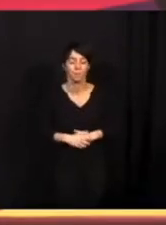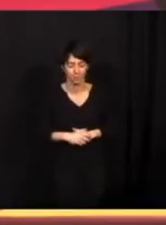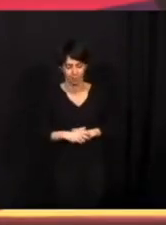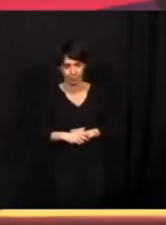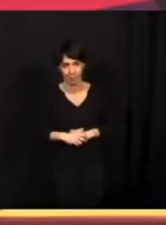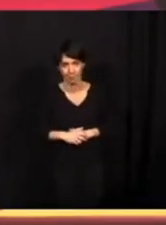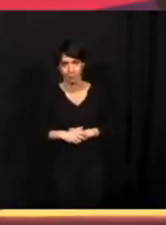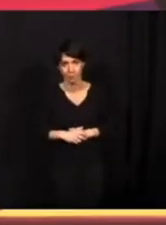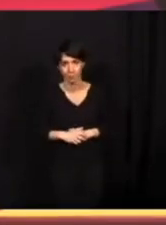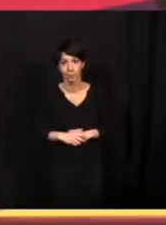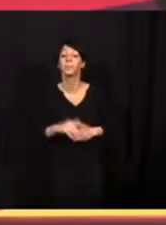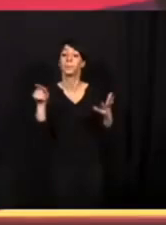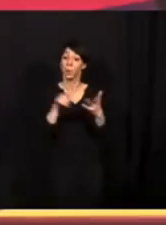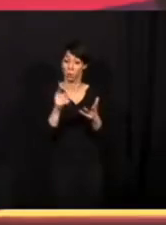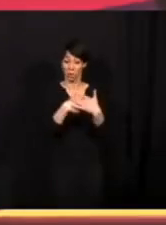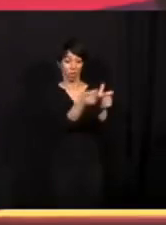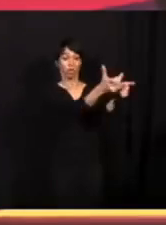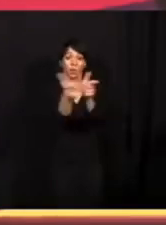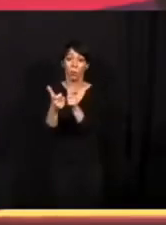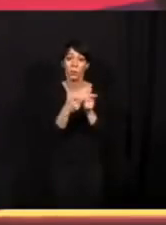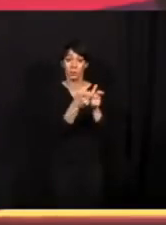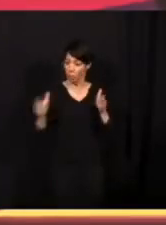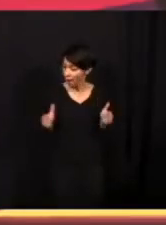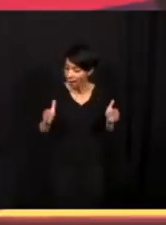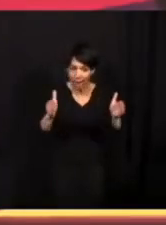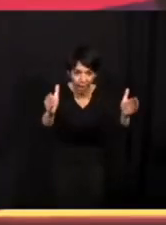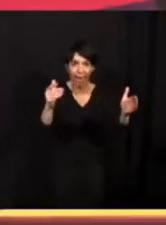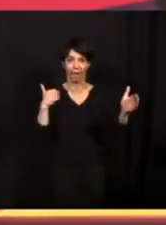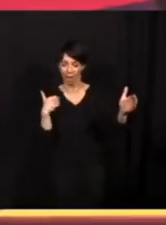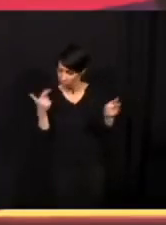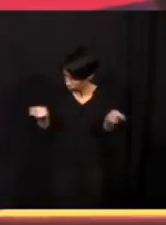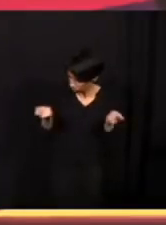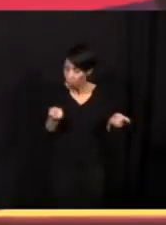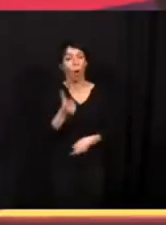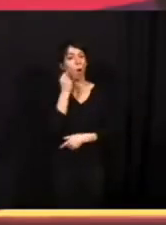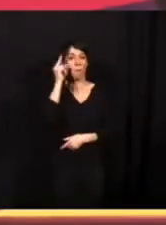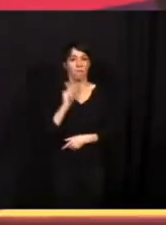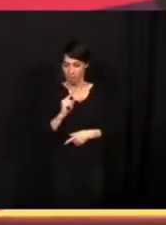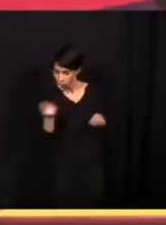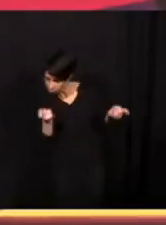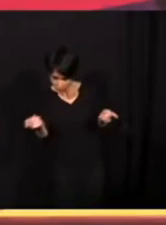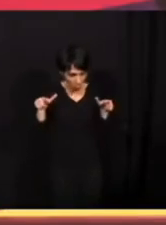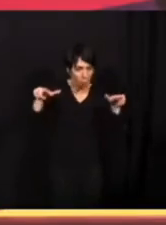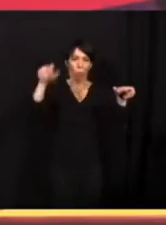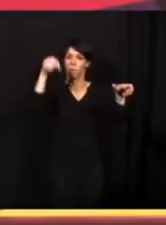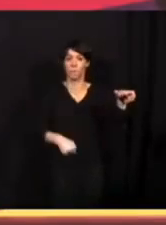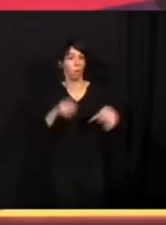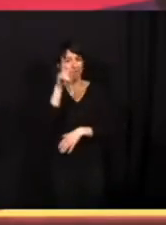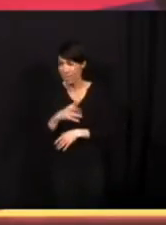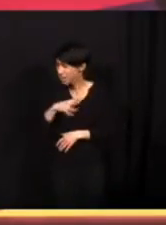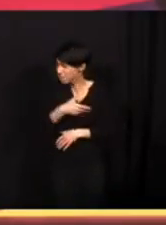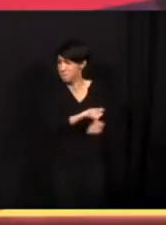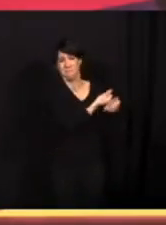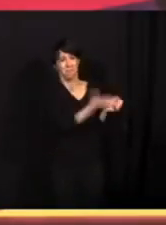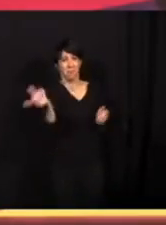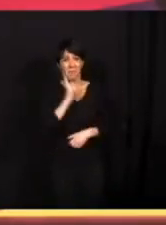L'égalité du déroulement de carrière dans les entreprises entre les femmes et les hommes deviendra une obligation. Les femmes sont en première ligne de tant de métiers essentiels à